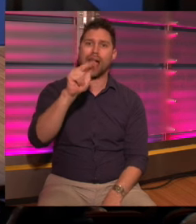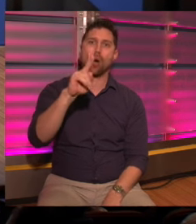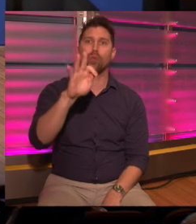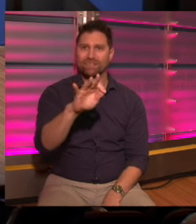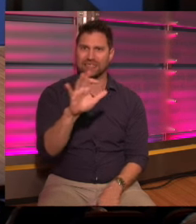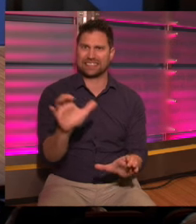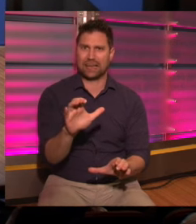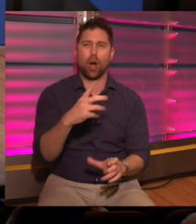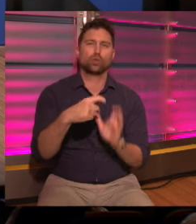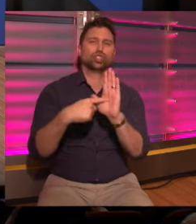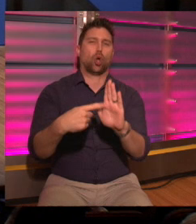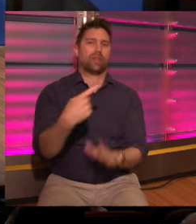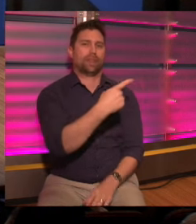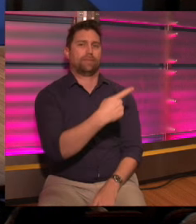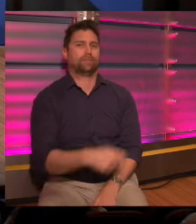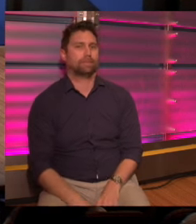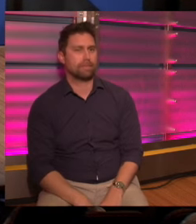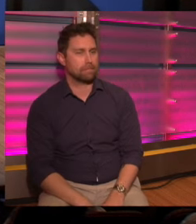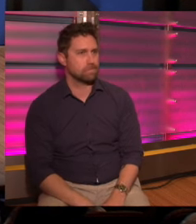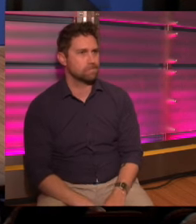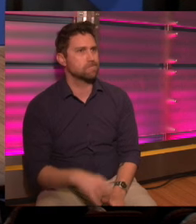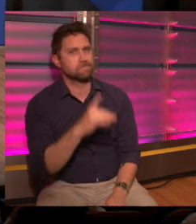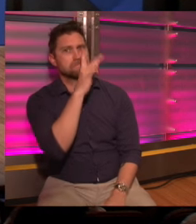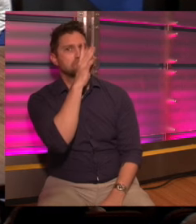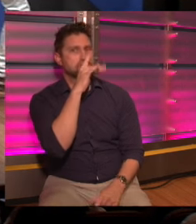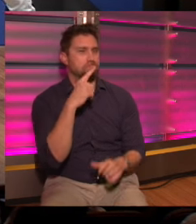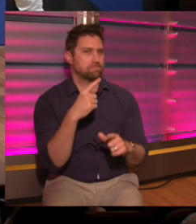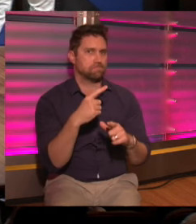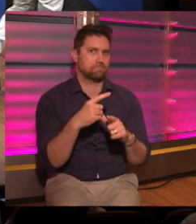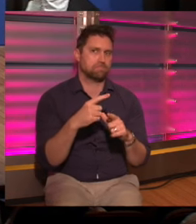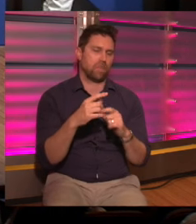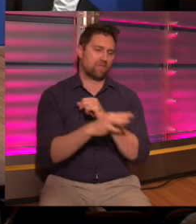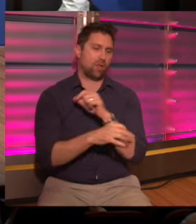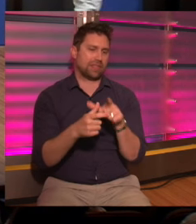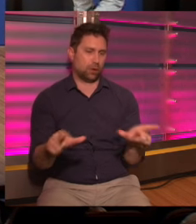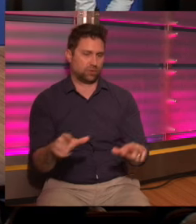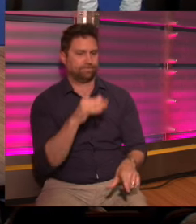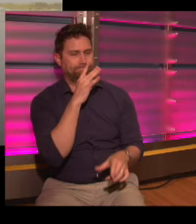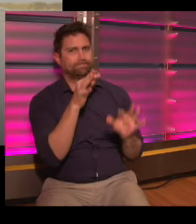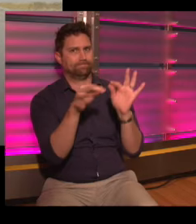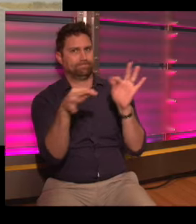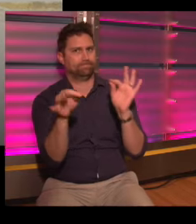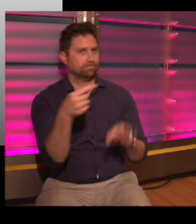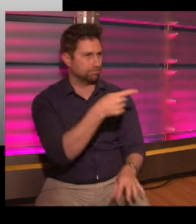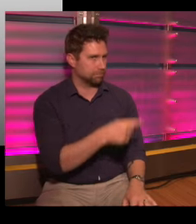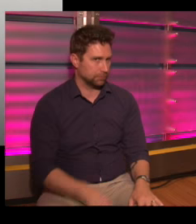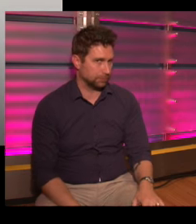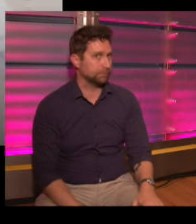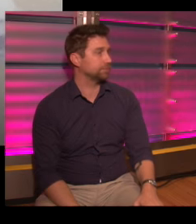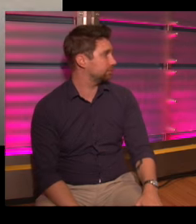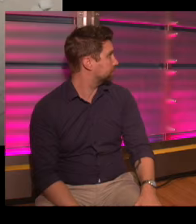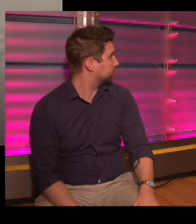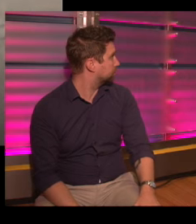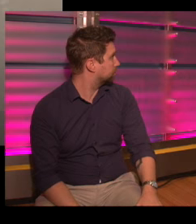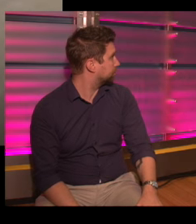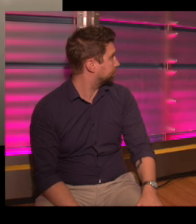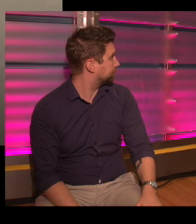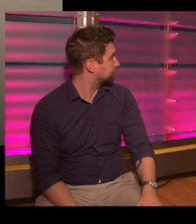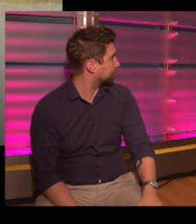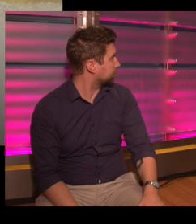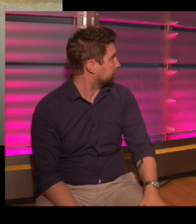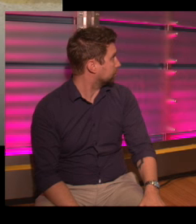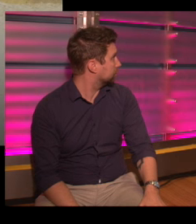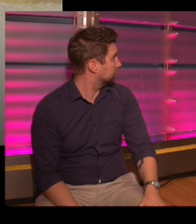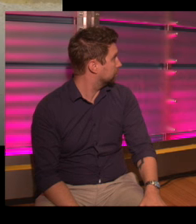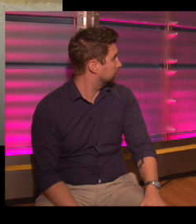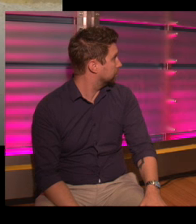wanted to show you that. قائدة العالم, مرحبا بكم. هناك 150,000 توقيع